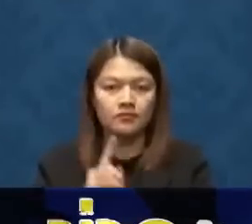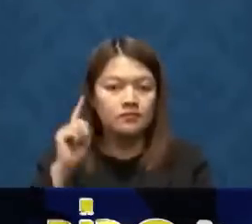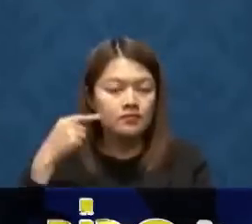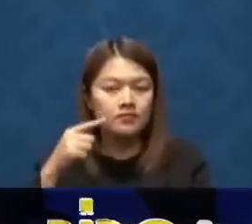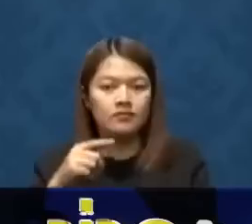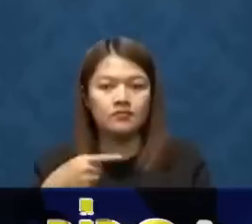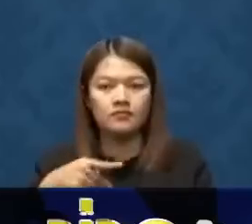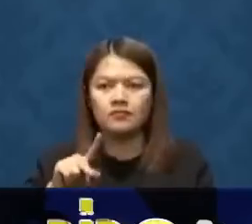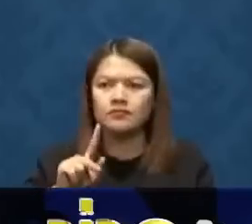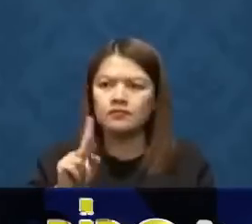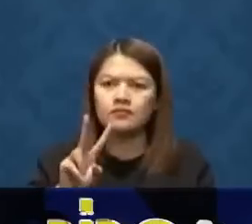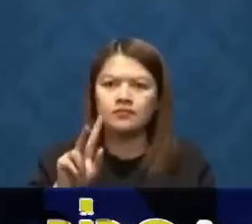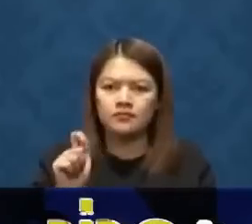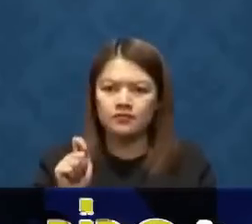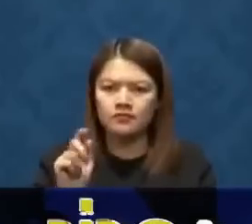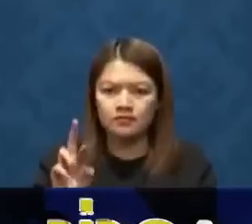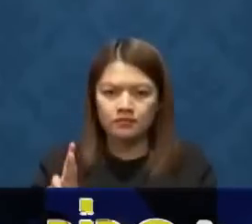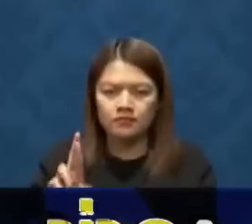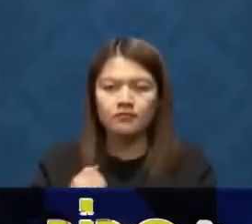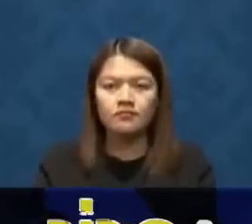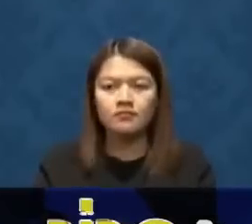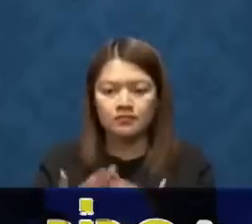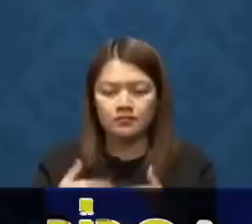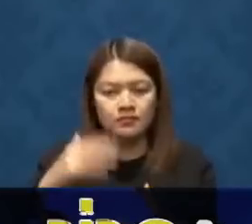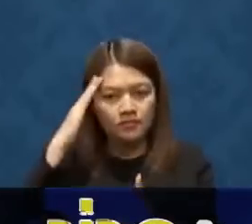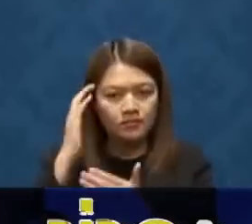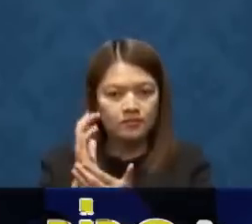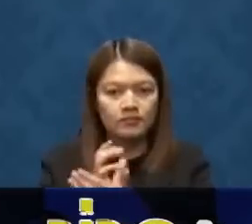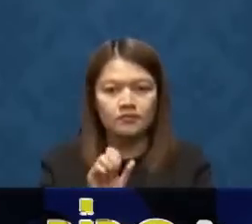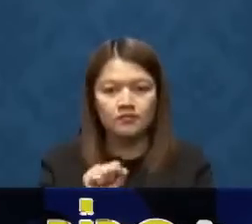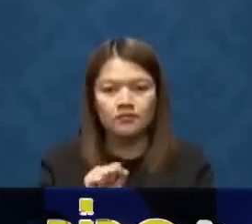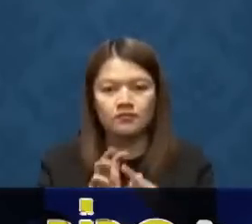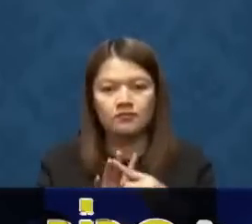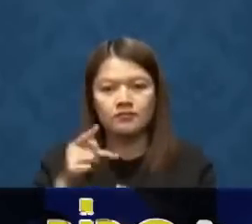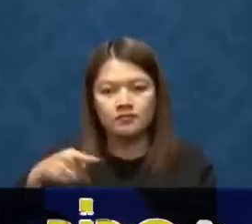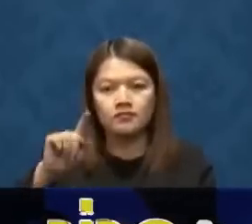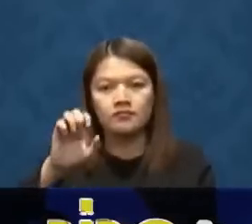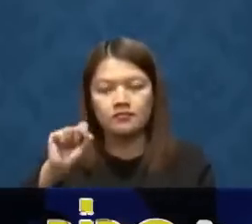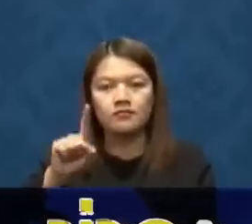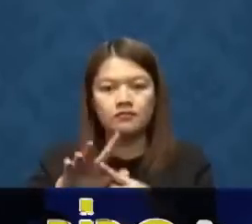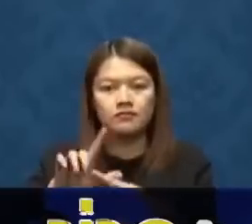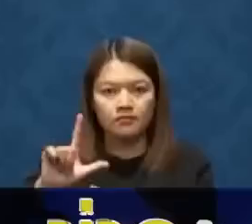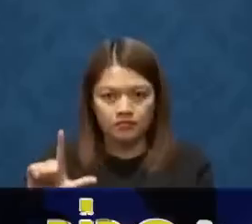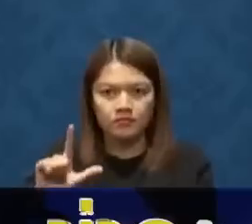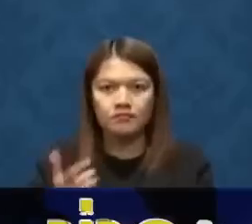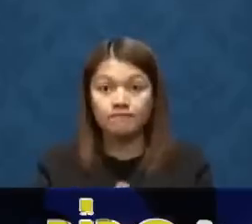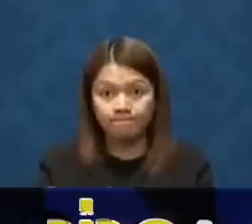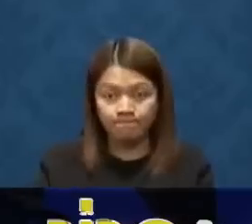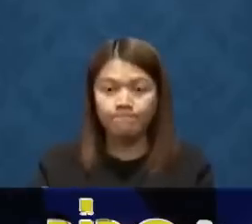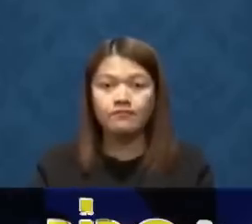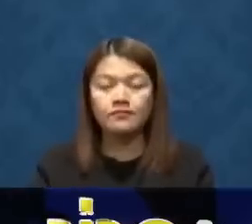กันที่รวมไทยสร้างชาติที่พลเอกประยุทธ์สวมเสื้อให้นั่นแหละส่วนใหญ่ก็มาจาก พลังประชารัฐ ใช่ค่ะ เพราะฉะนั้นวัน